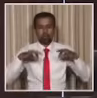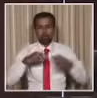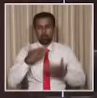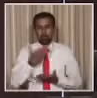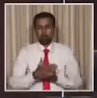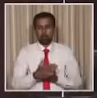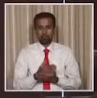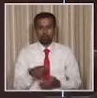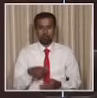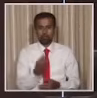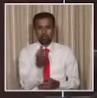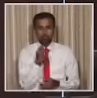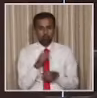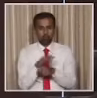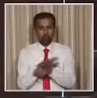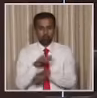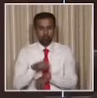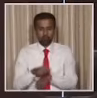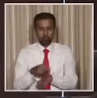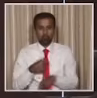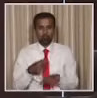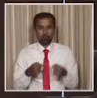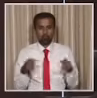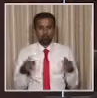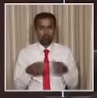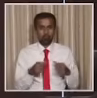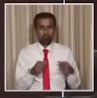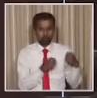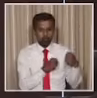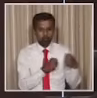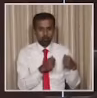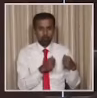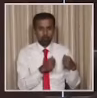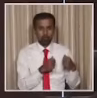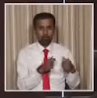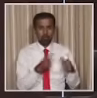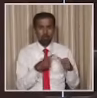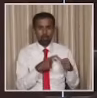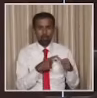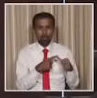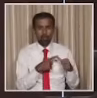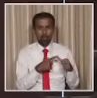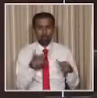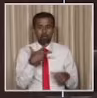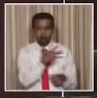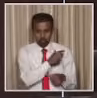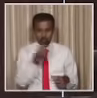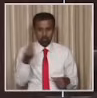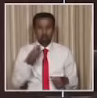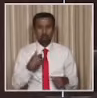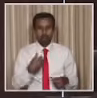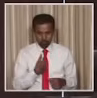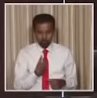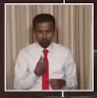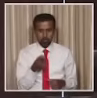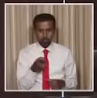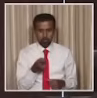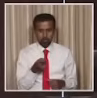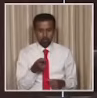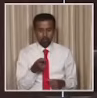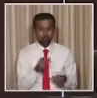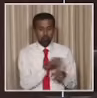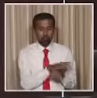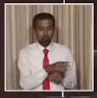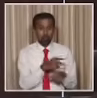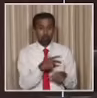දැන් කිව්වා කොවිඩ් කාලේ ඒකිනුත් අපි විපක්ෂයේ විදිහට වාසි ගන්න උත්සාහ කරලා ඇන්ටිජන් ගන්නේ අපිද ඇන්ටිජන් ගන්නේ අපිද කොවිඩ්